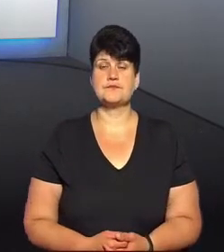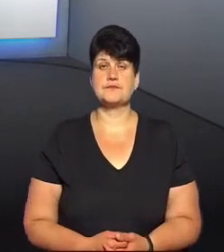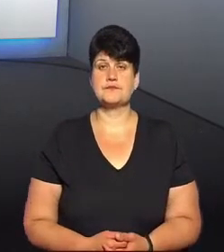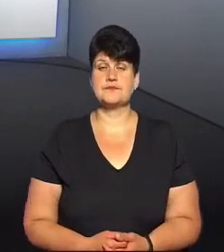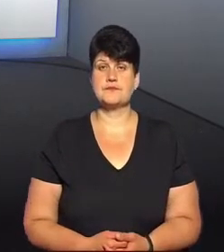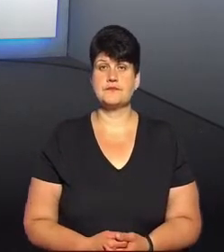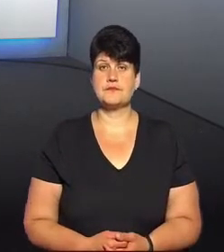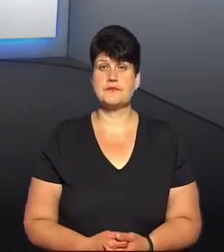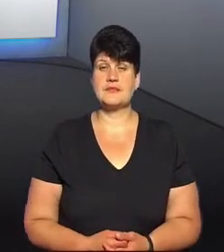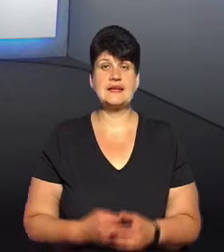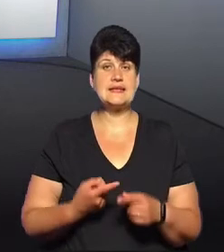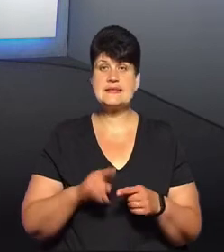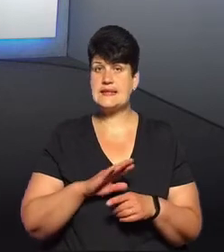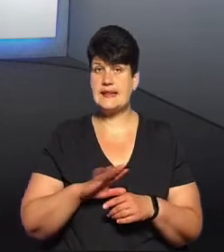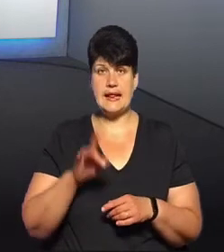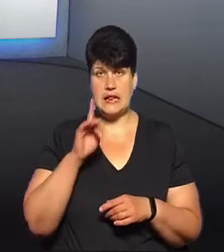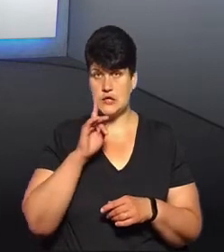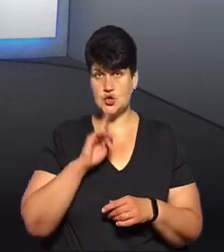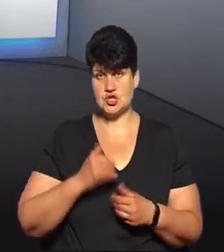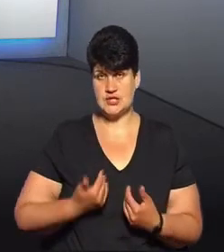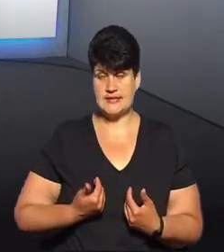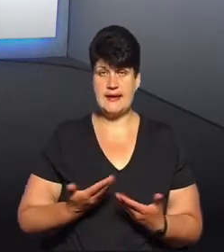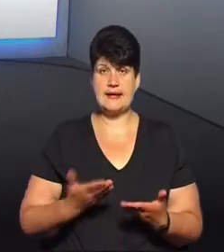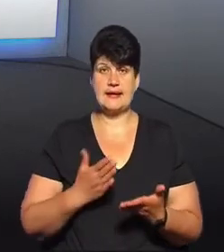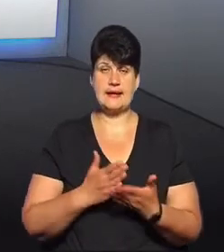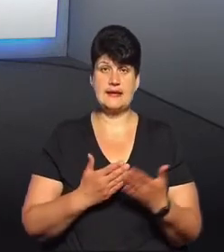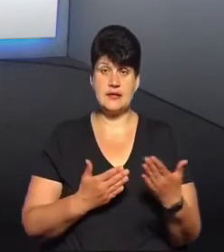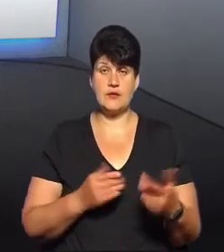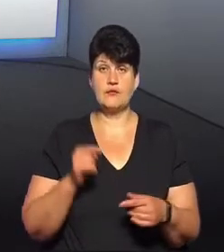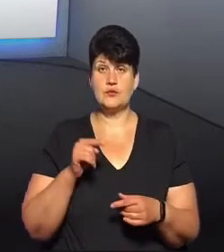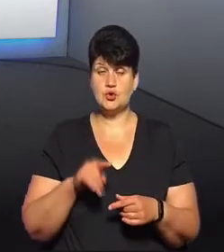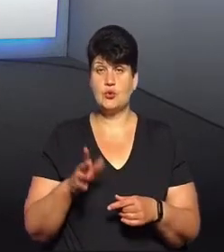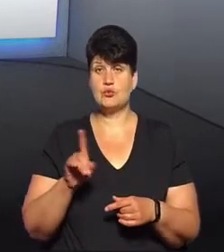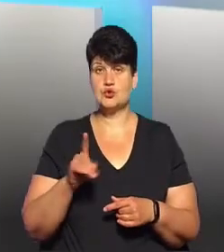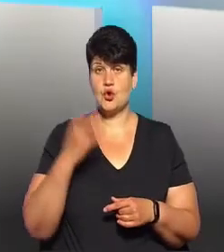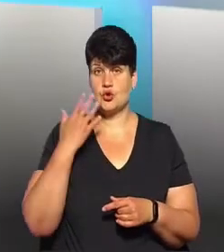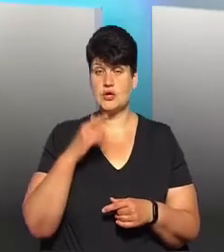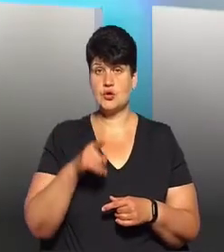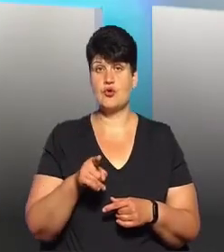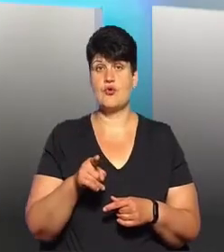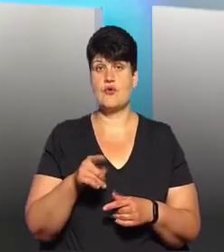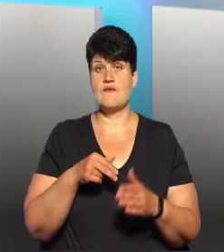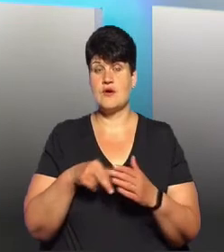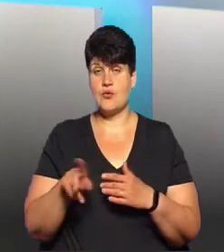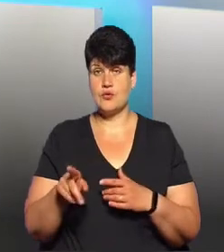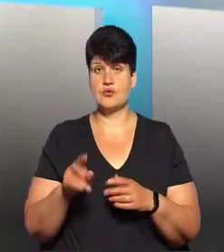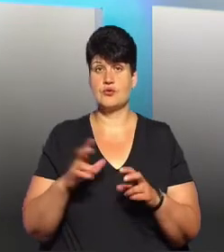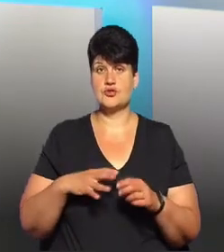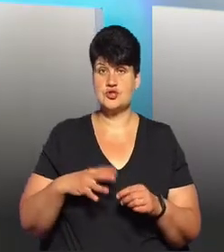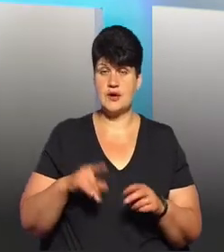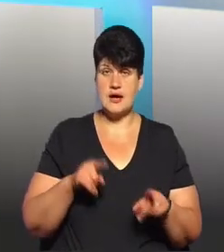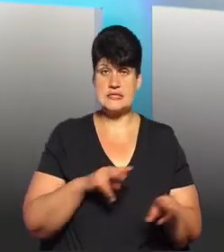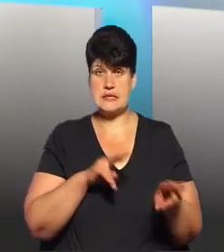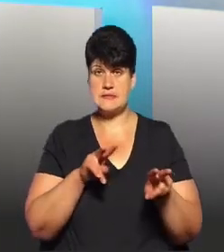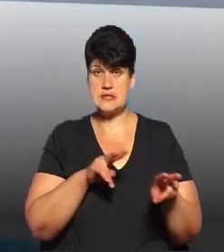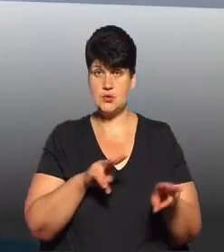Це не найсолодше життя, яке в нього є. В чому проблема? Ну, в тому, що він, коли виходить, його чекають машини, коли він йде в магазин, його чекають, за ним слідкують машини і так